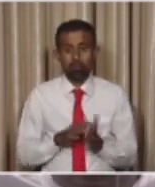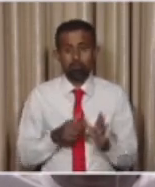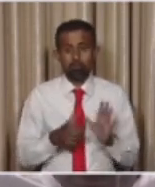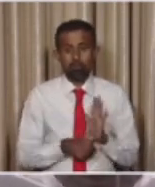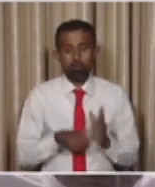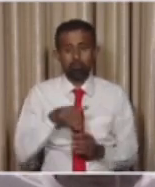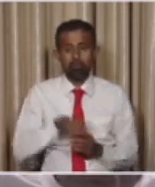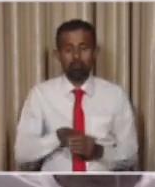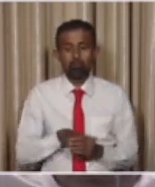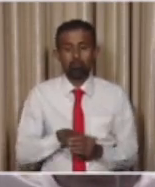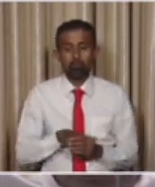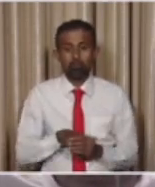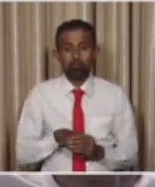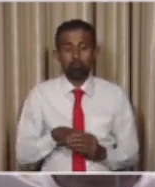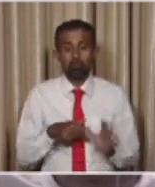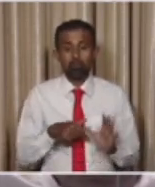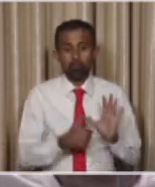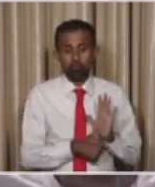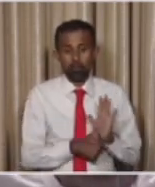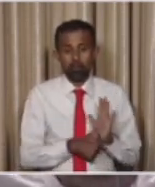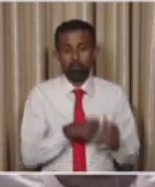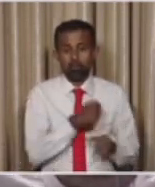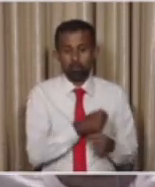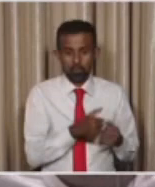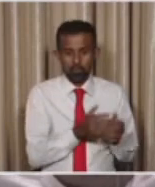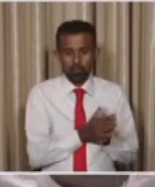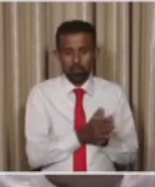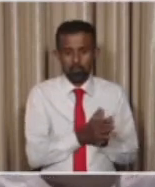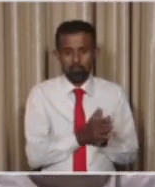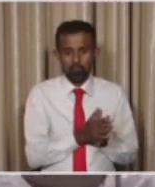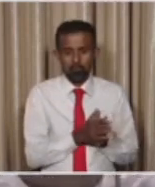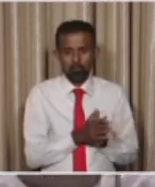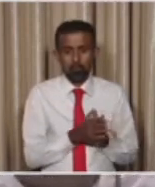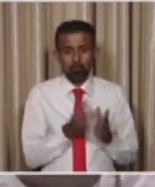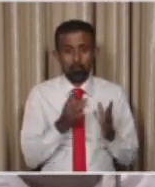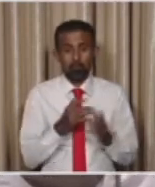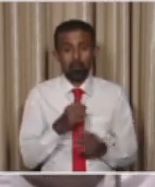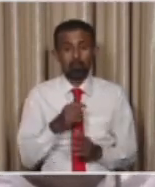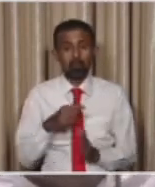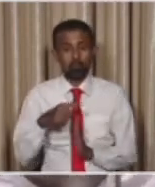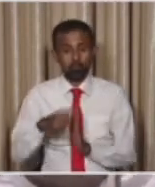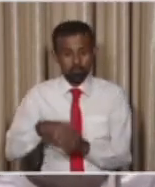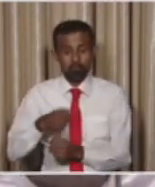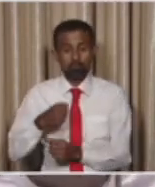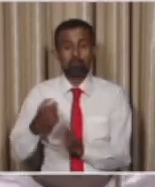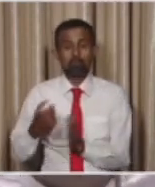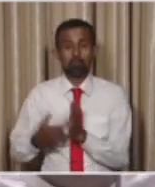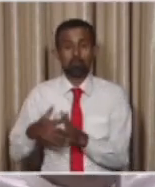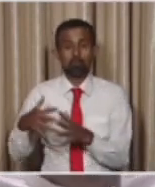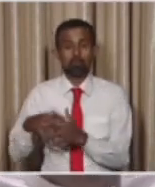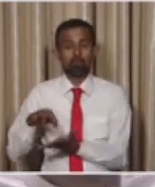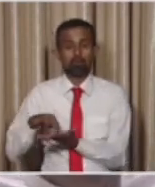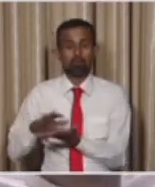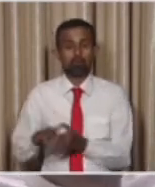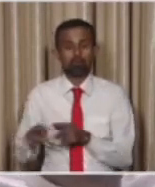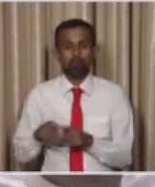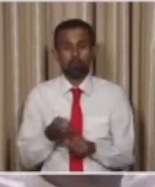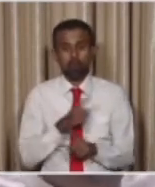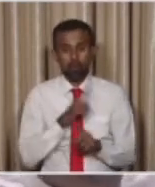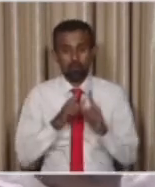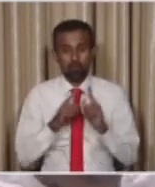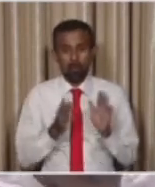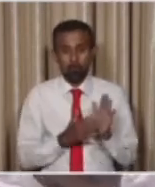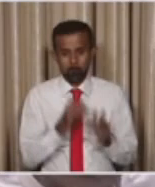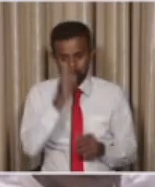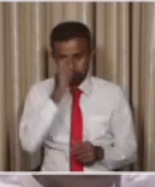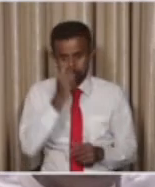කරන්නේ මොකද්ද? මේ පනත් තුළ මේ ආණ්ඩුවේ Tamanගේ උද්දච්ච තීන්දු රාජ්‍යයේ තීන්දු බවට පත් කරන්න. මට කලින් කතාවරු මහින්ද